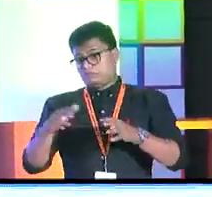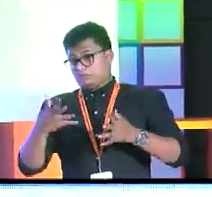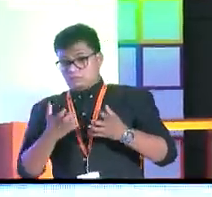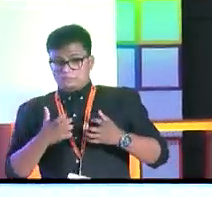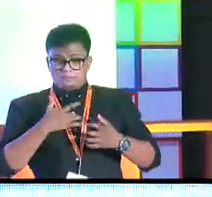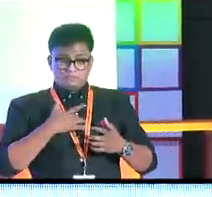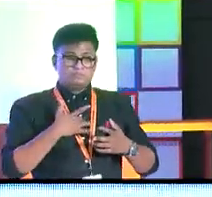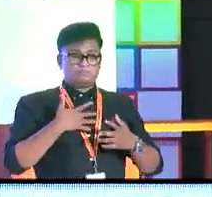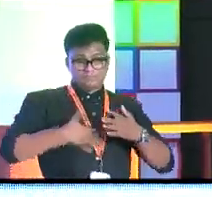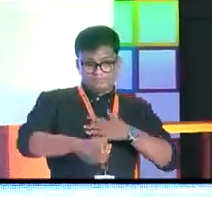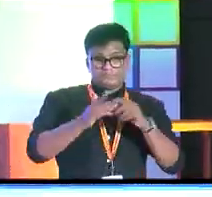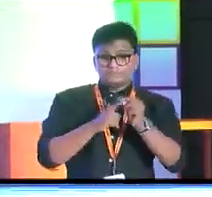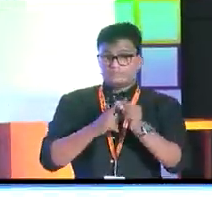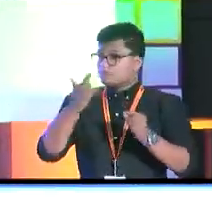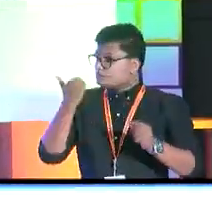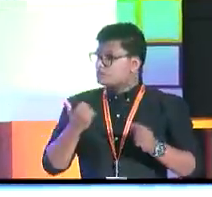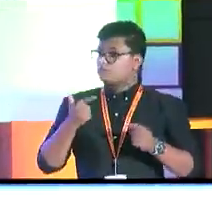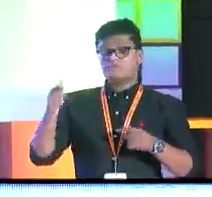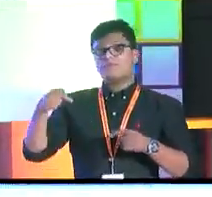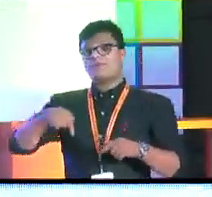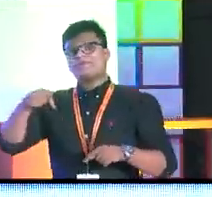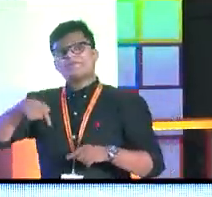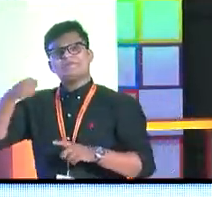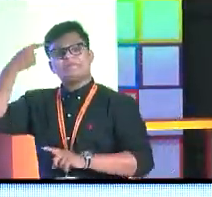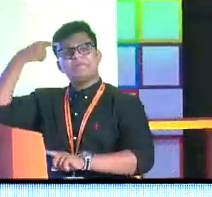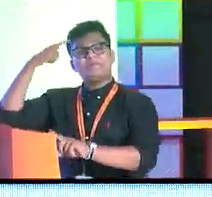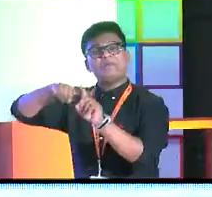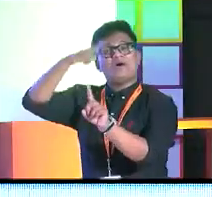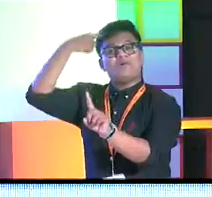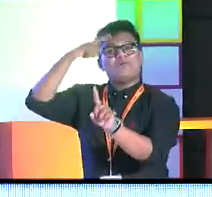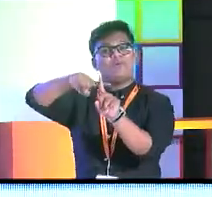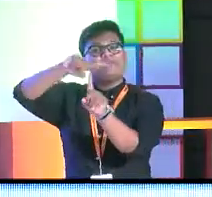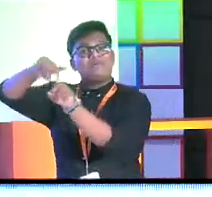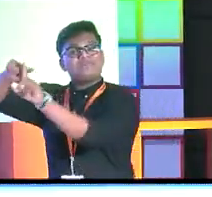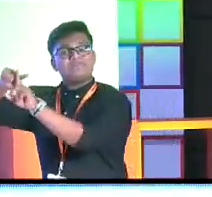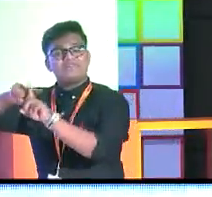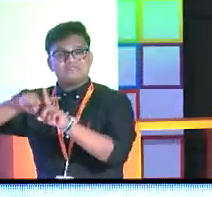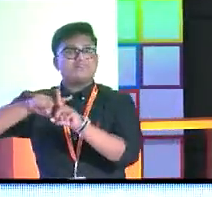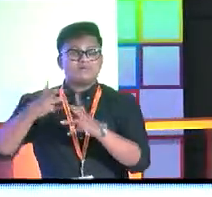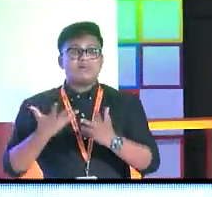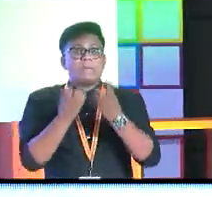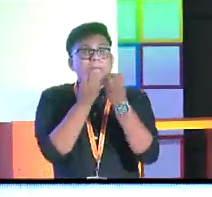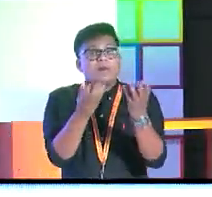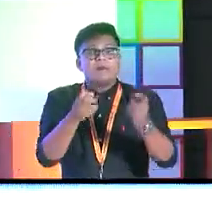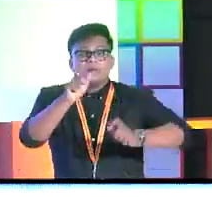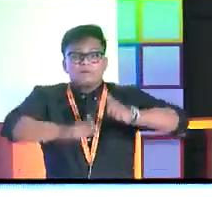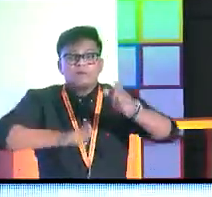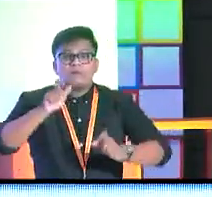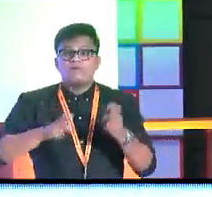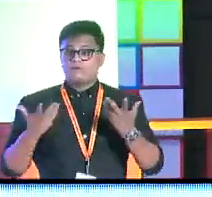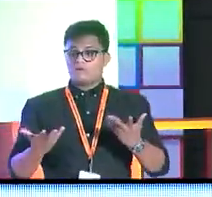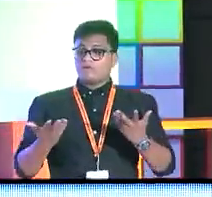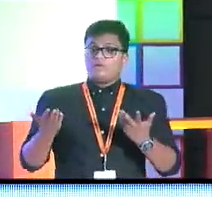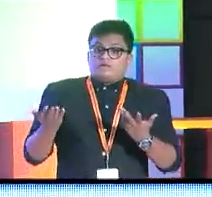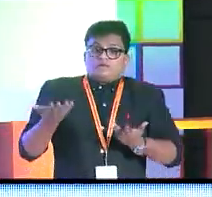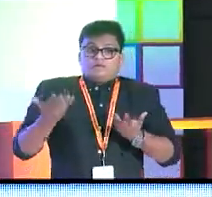के चलता हूँ. मैं सोचता हूँ कि एक बहुत ही positive काम हो रहा है जिसमें हम में से बहुत सारे लोग जिन्होंने कभी by